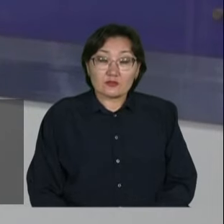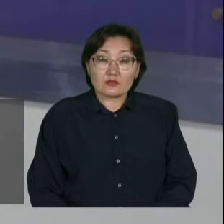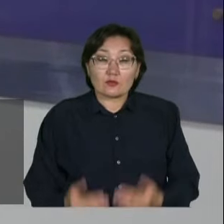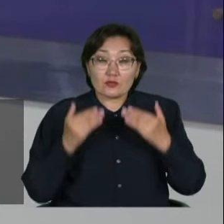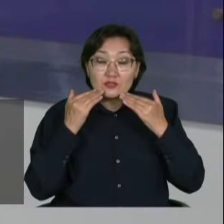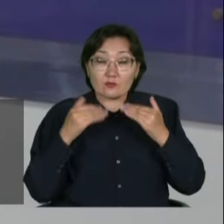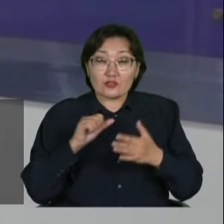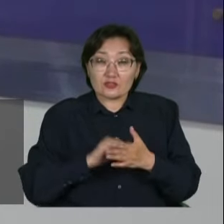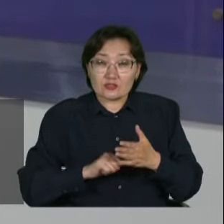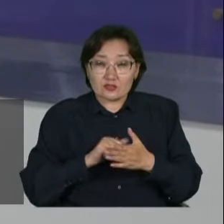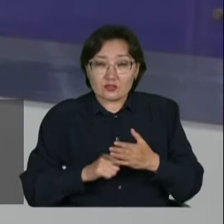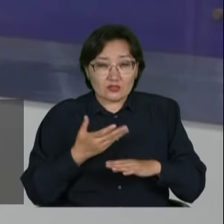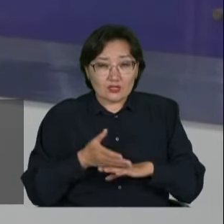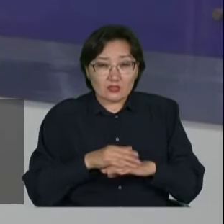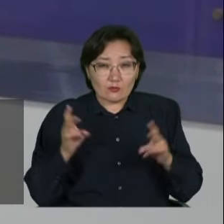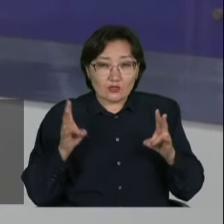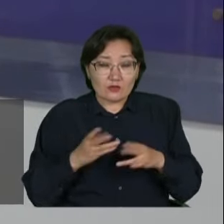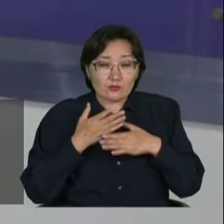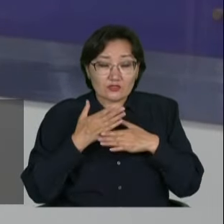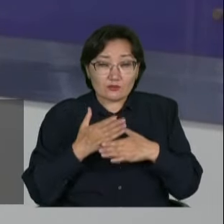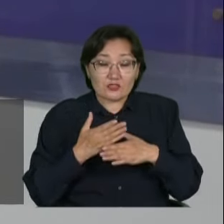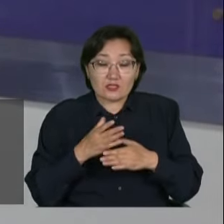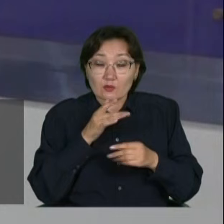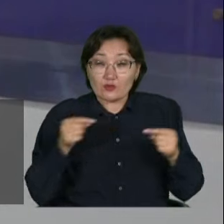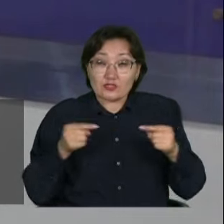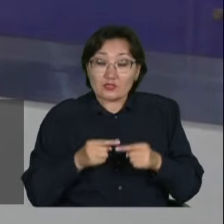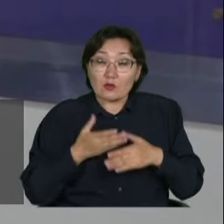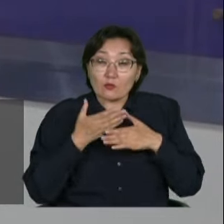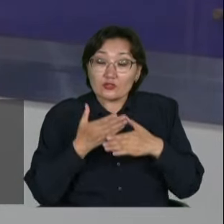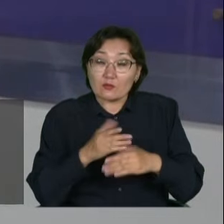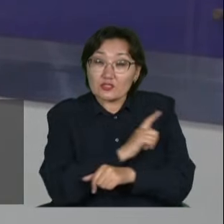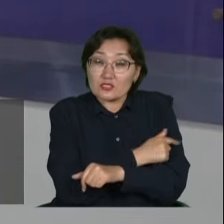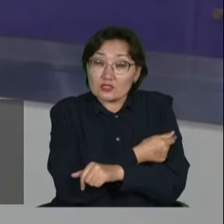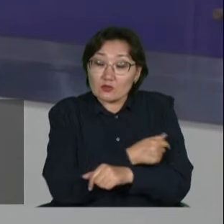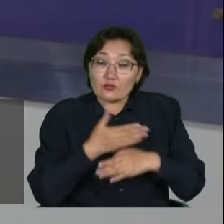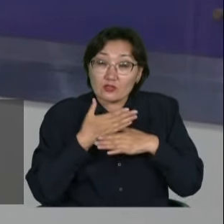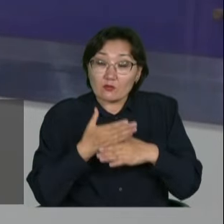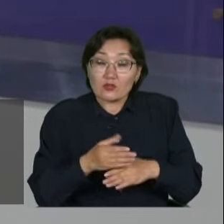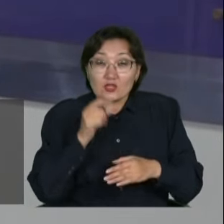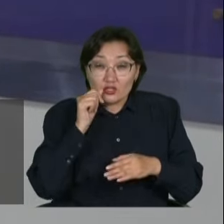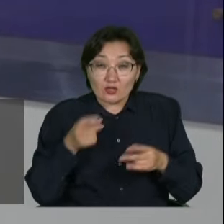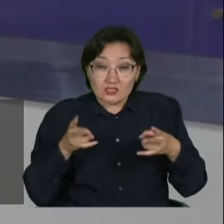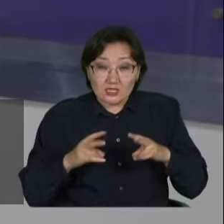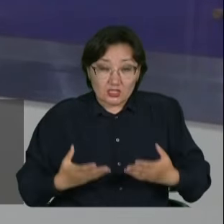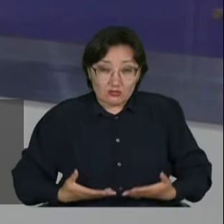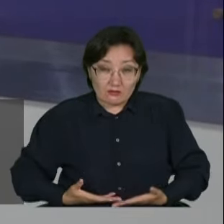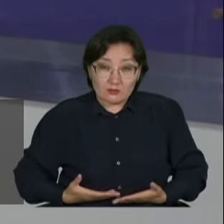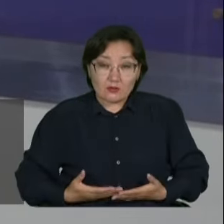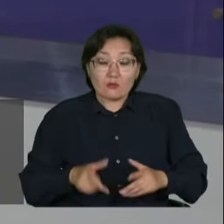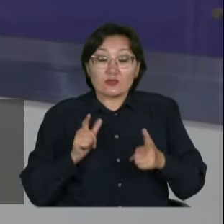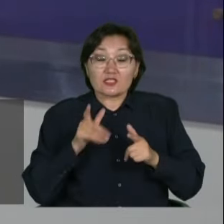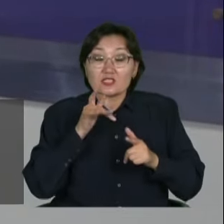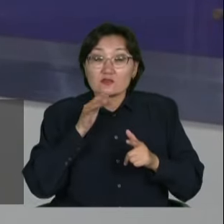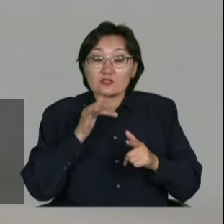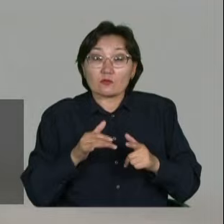причинен тяжкий вред. Благодаря своевременно оказанной медицинской помощи потерпевший остался жив. В настоящее